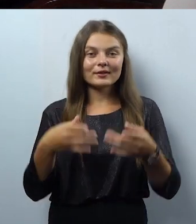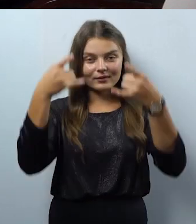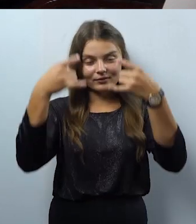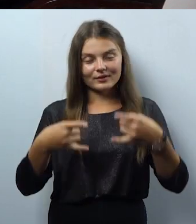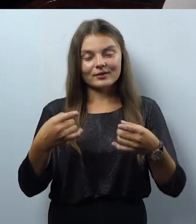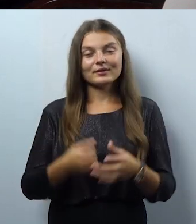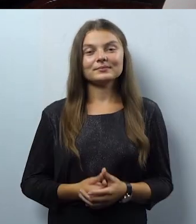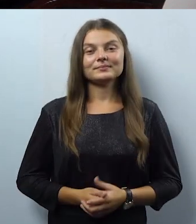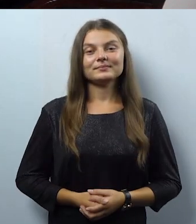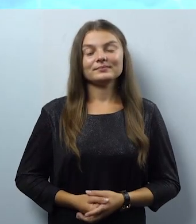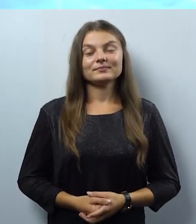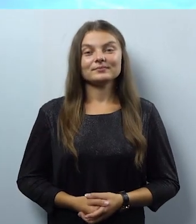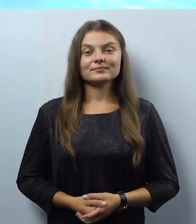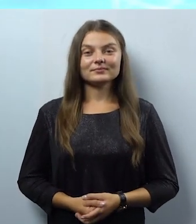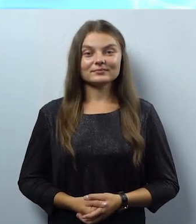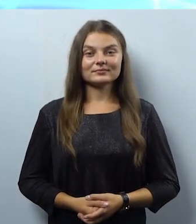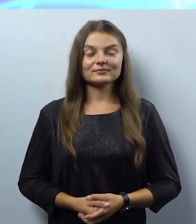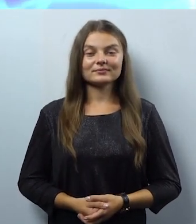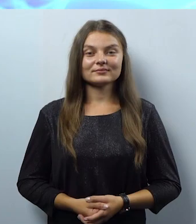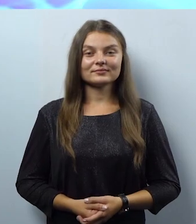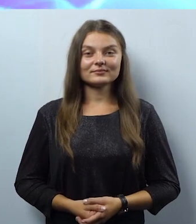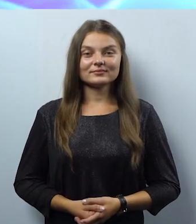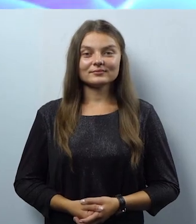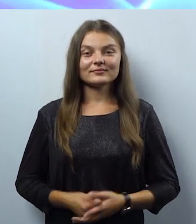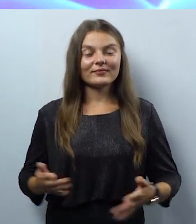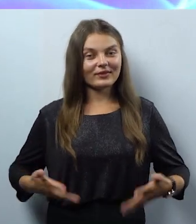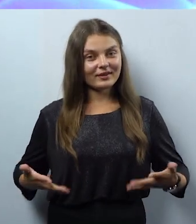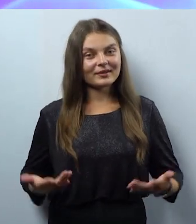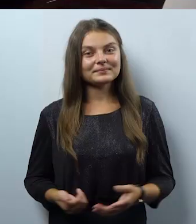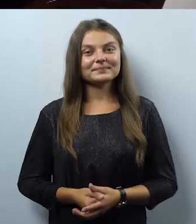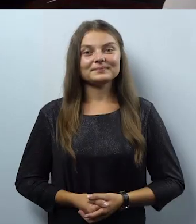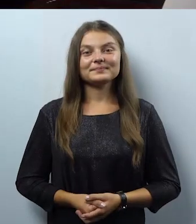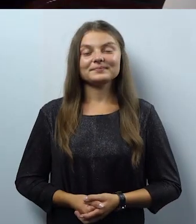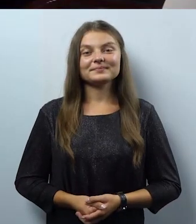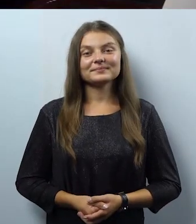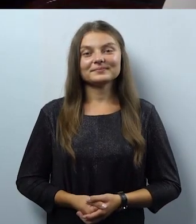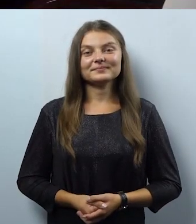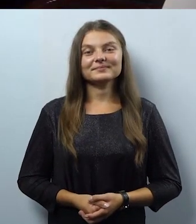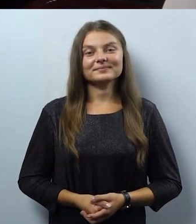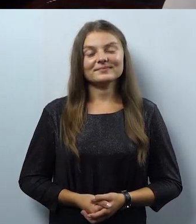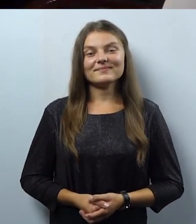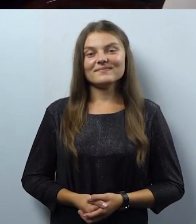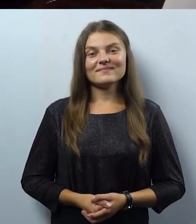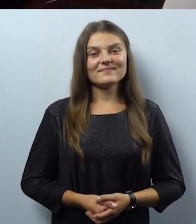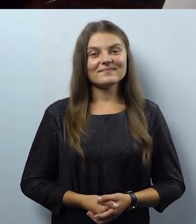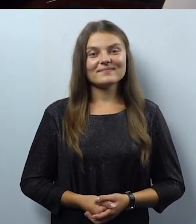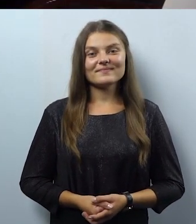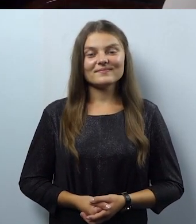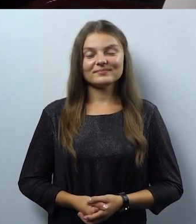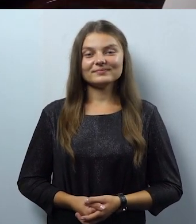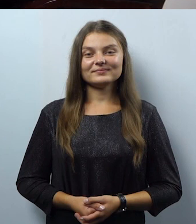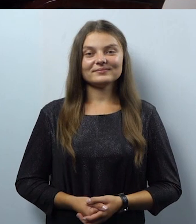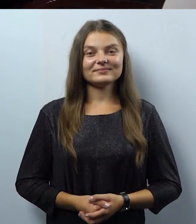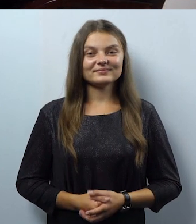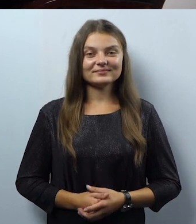обласної ради, кандидат на голову Буштинської територіальної громади. Вітаю. Вітаю. Оксана Савчин, кандидатка в депутати до